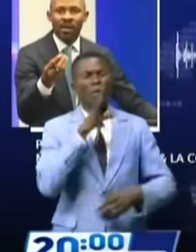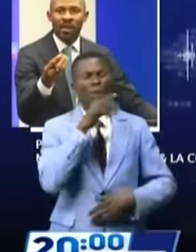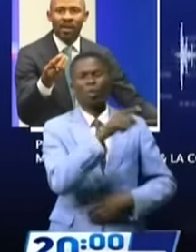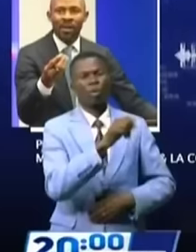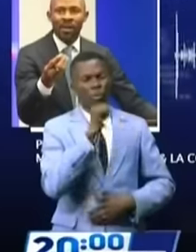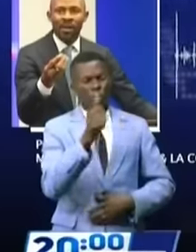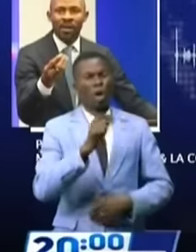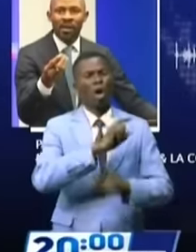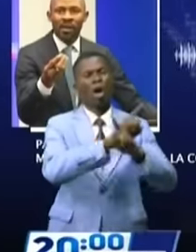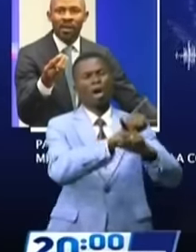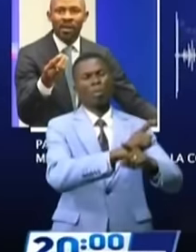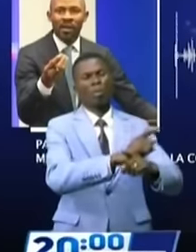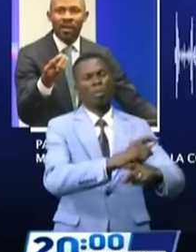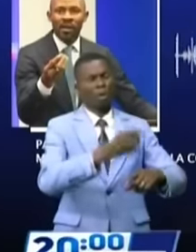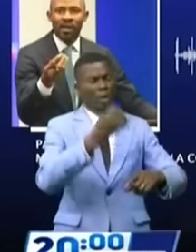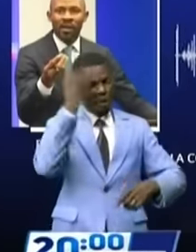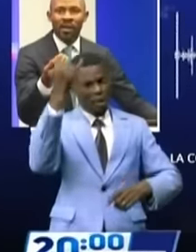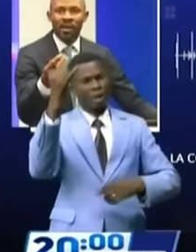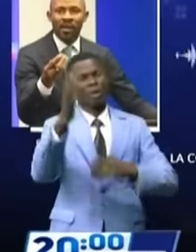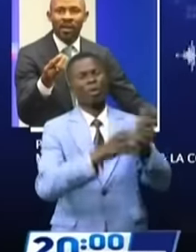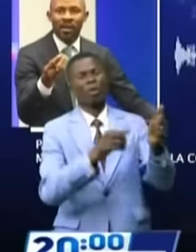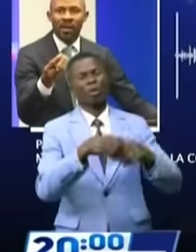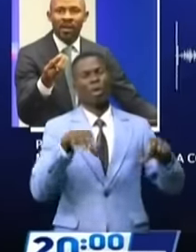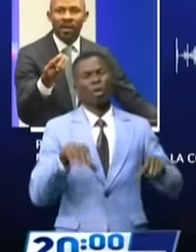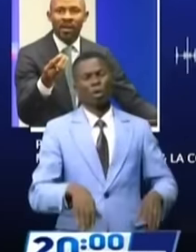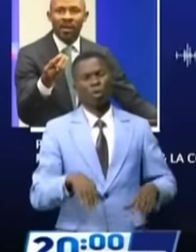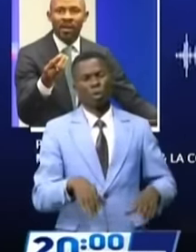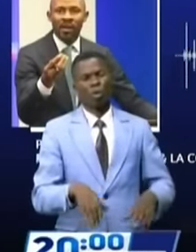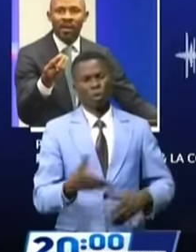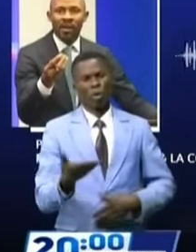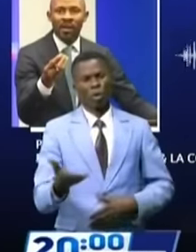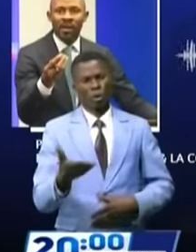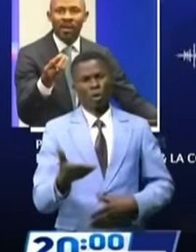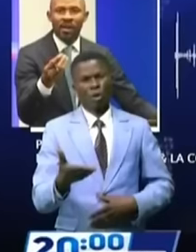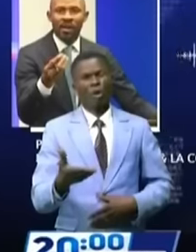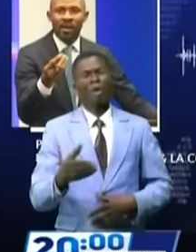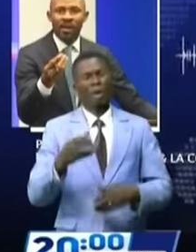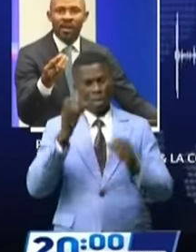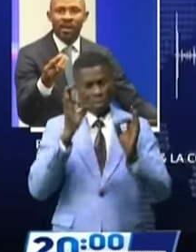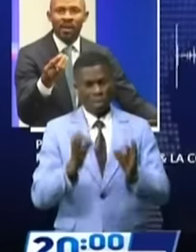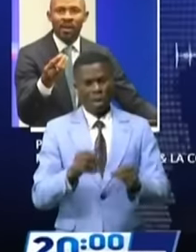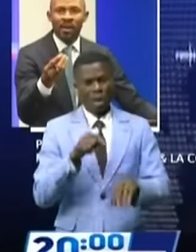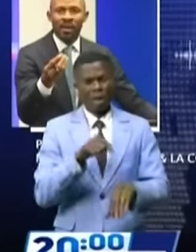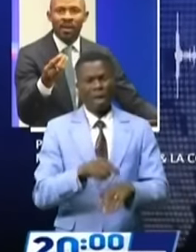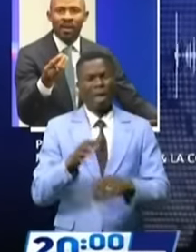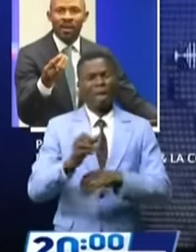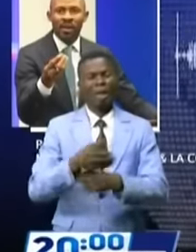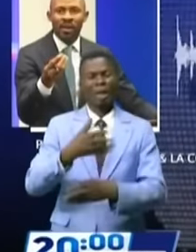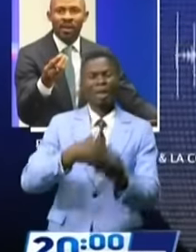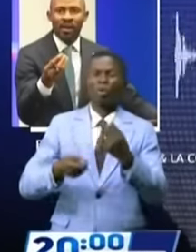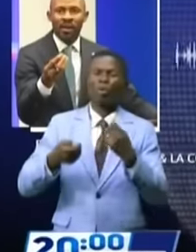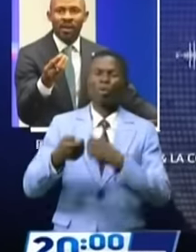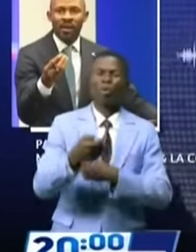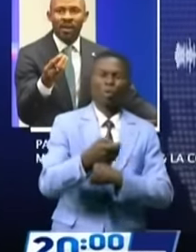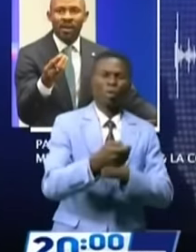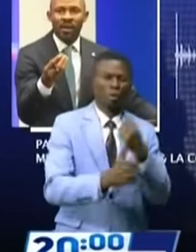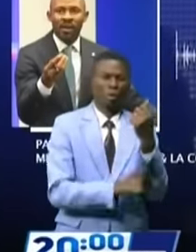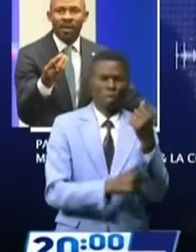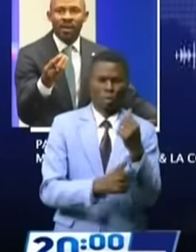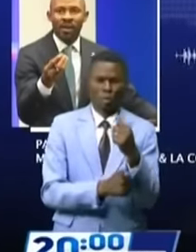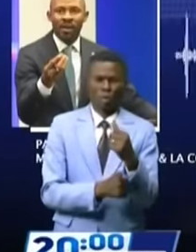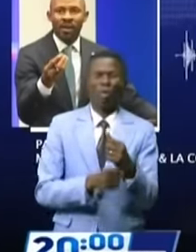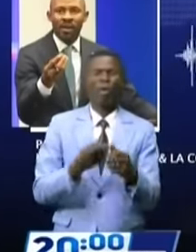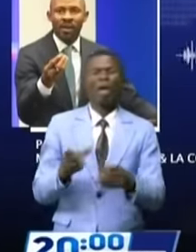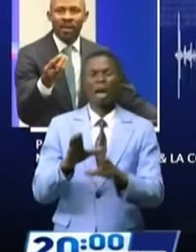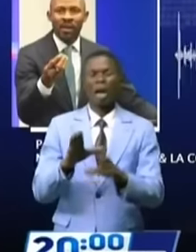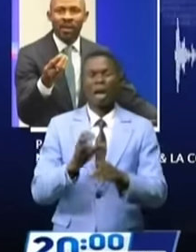puisse barrer la route à tous ceux qui pensent pouvoir continuer à tirer profit de notre pays en sémant la terreur et la désolation en traitant des réseaux de